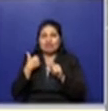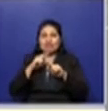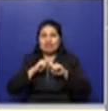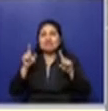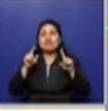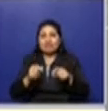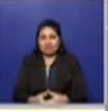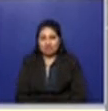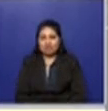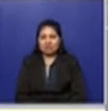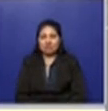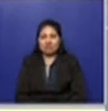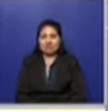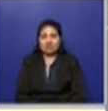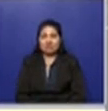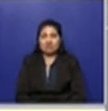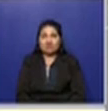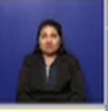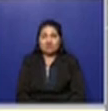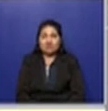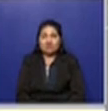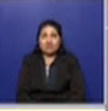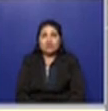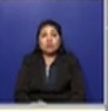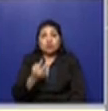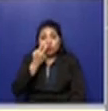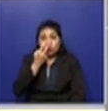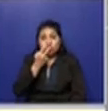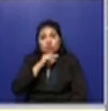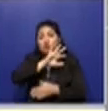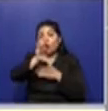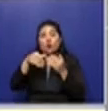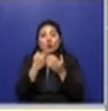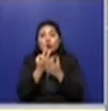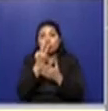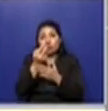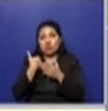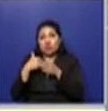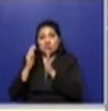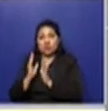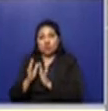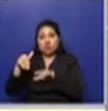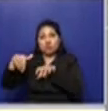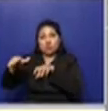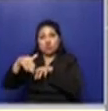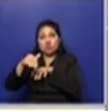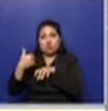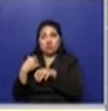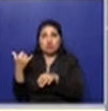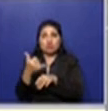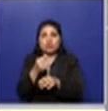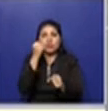ครับข้อเสนอแนะในภาพรวมนะครับการให้บุคคลภายนอกมาผลิตรายการ